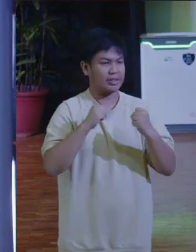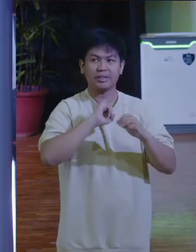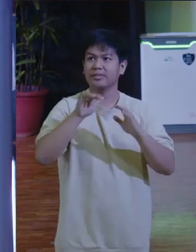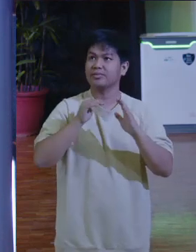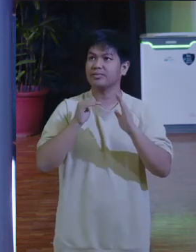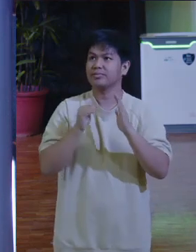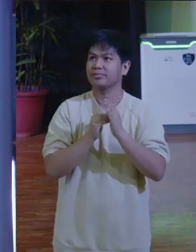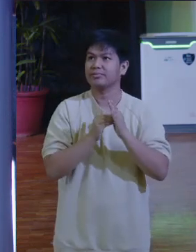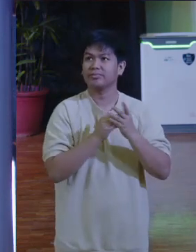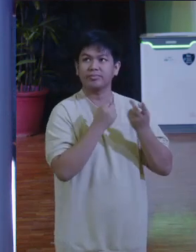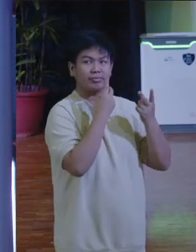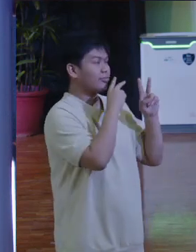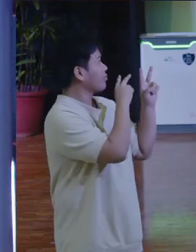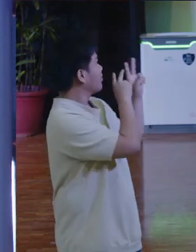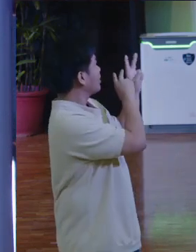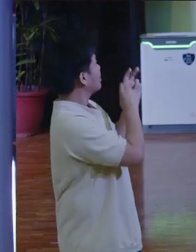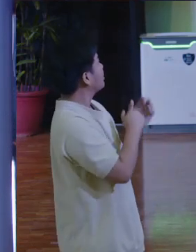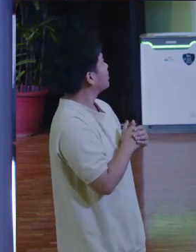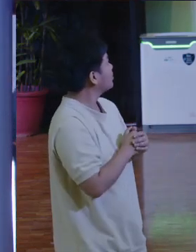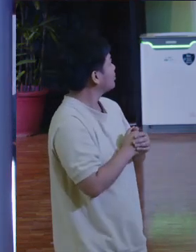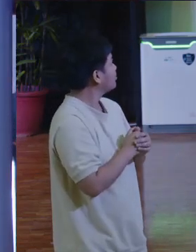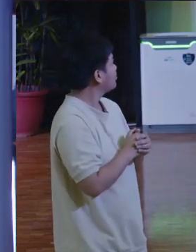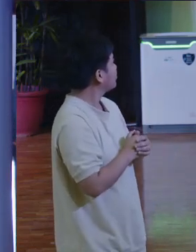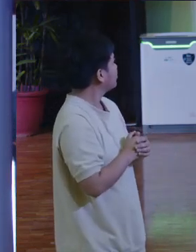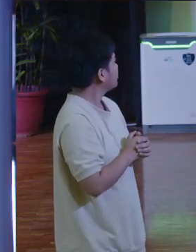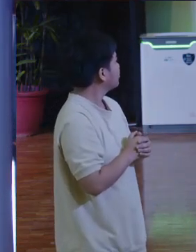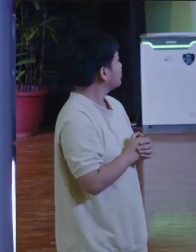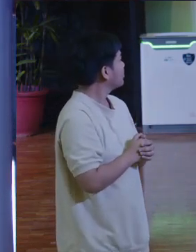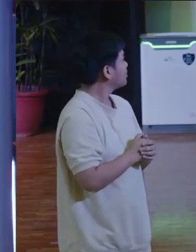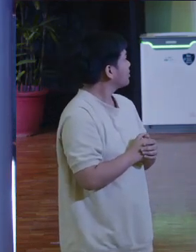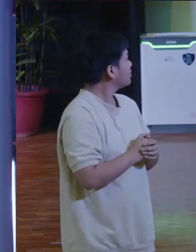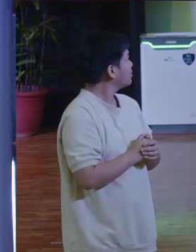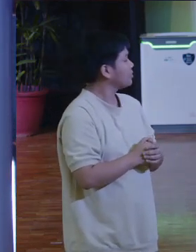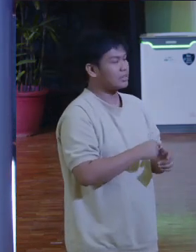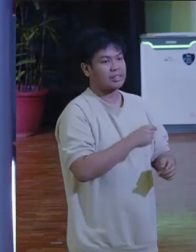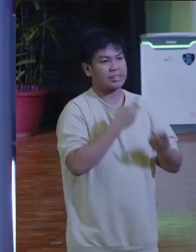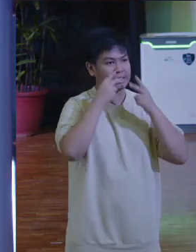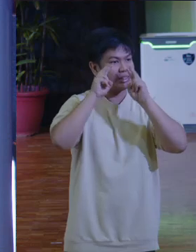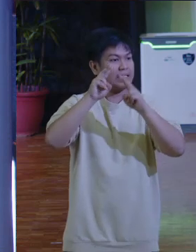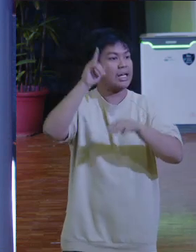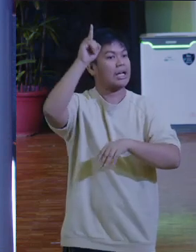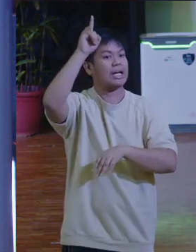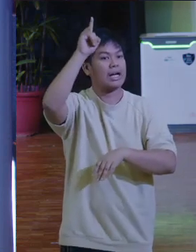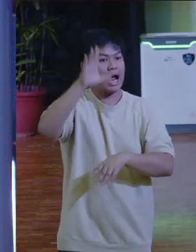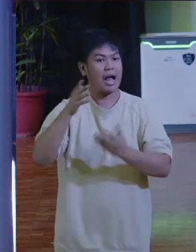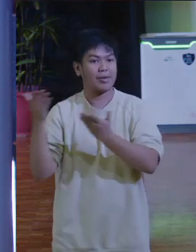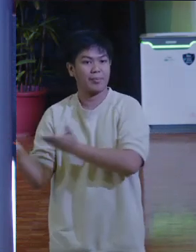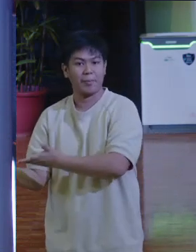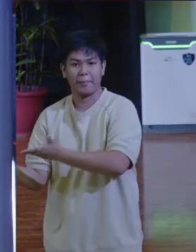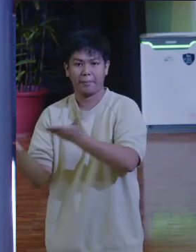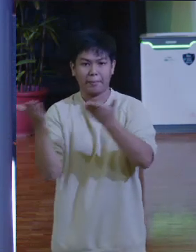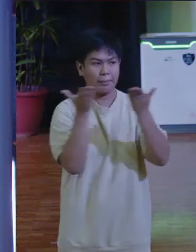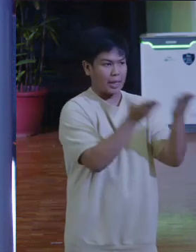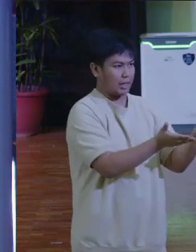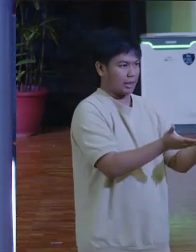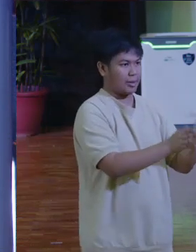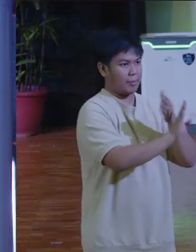Jerusalem, herald of good news. Lift it up, fear not. Say to the cities of Judah, behold your